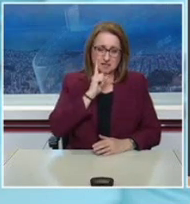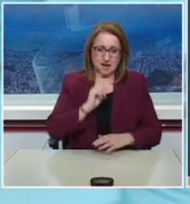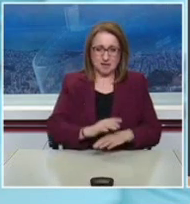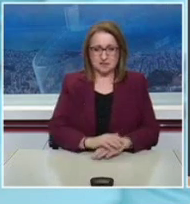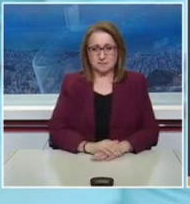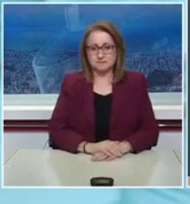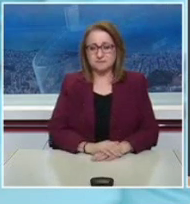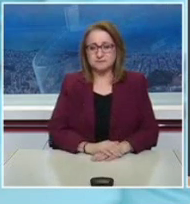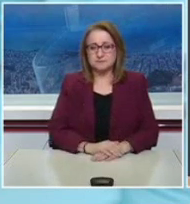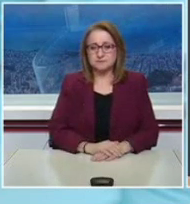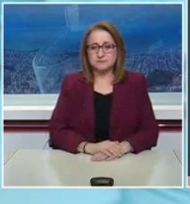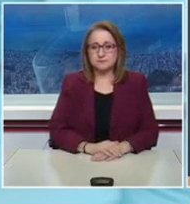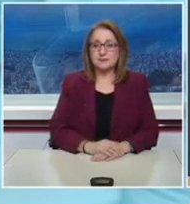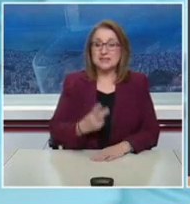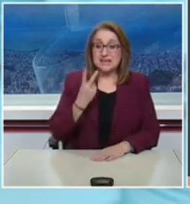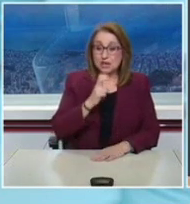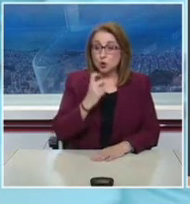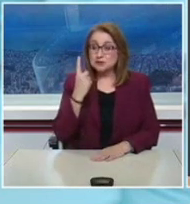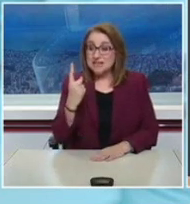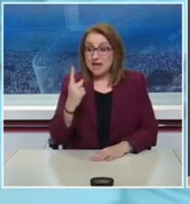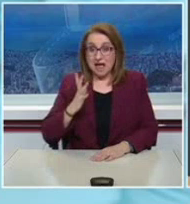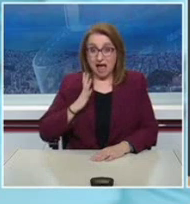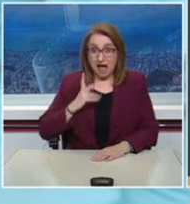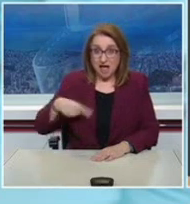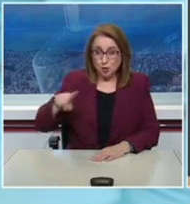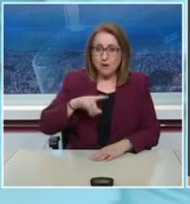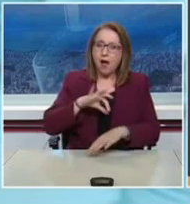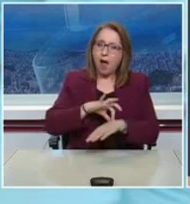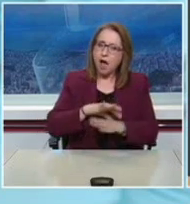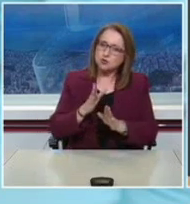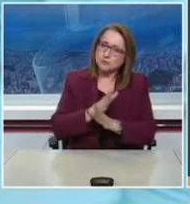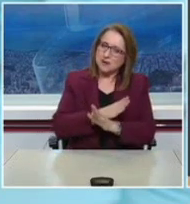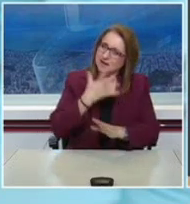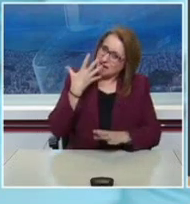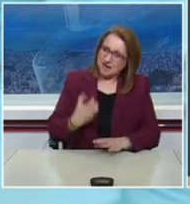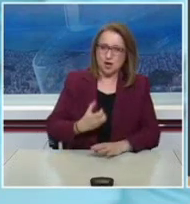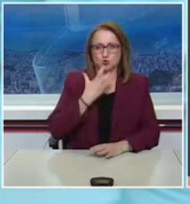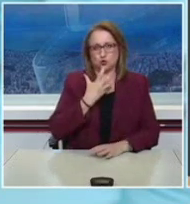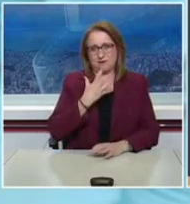Οι 21 από τους 22 έχουν κάποιο υποκείμενο νόσημα.